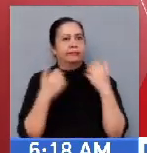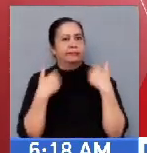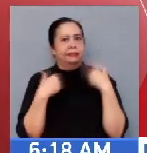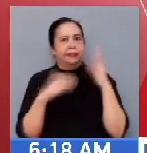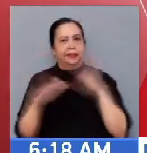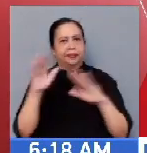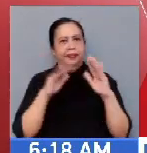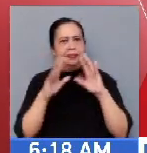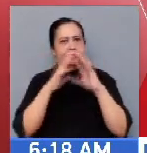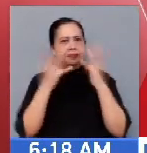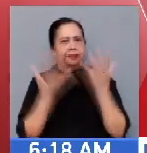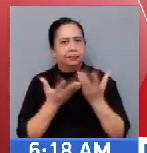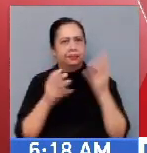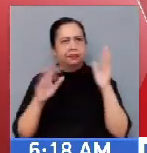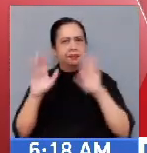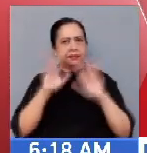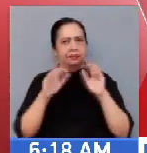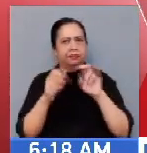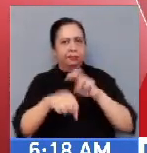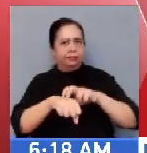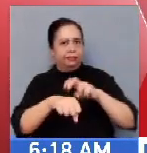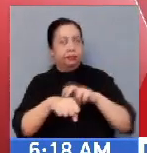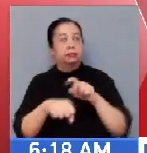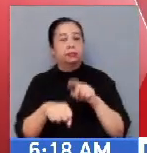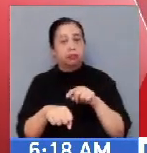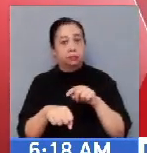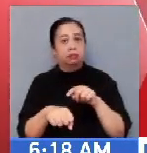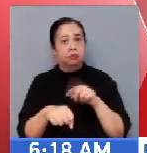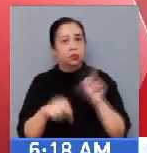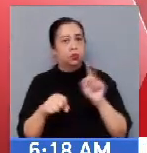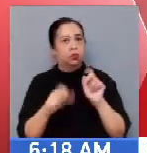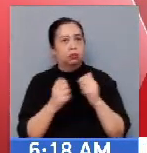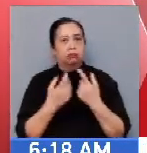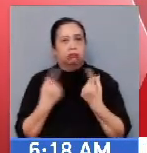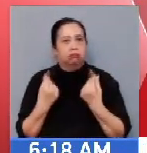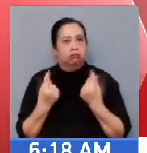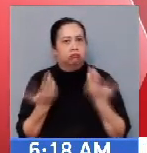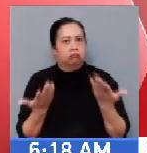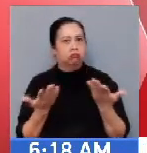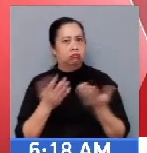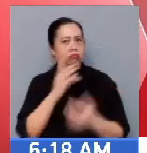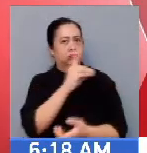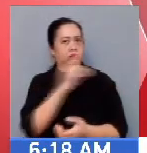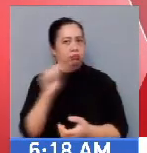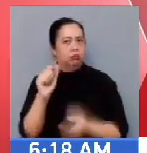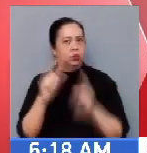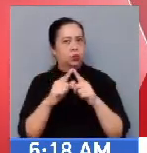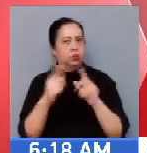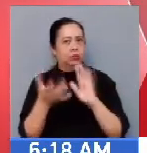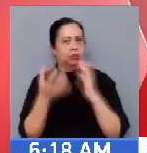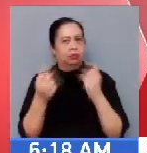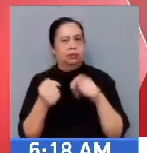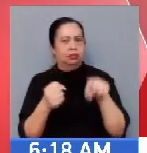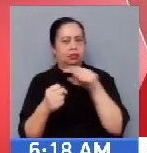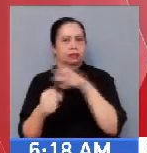problem sa patatas, ano ho yung dapat gawin ng DA para ho mapalakas yung mga magsasaka natin na nagtatanim muna ng patatas? Well, kung